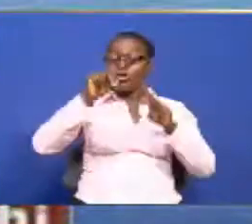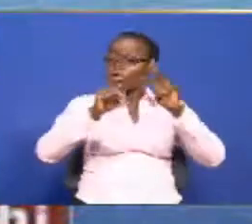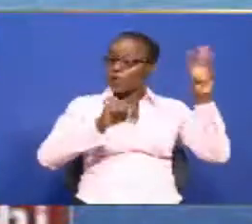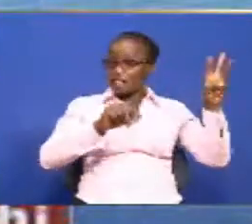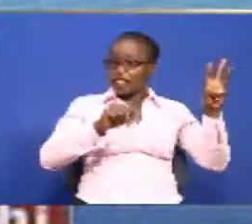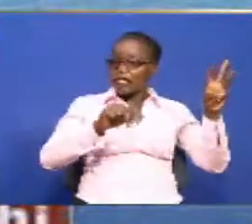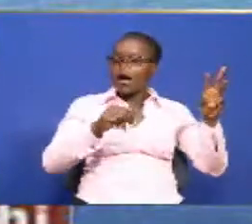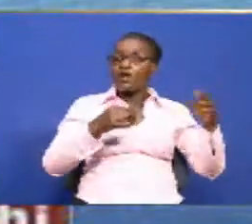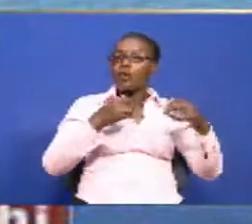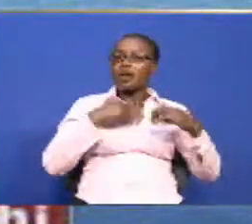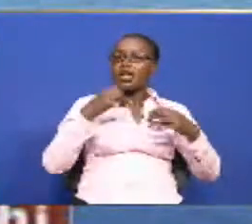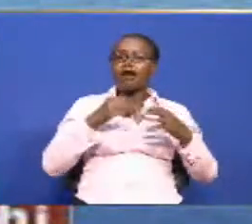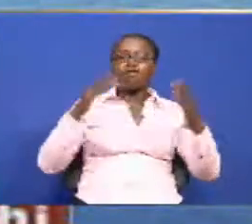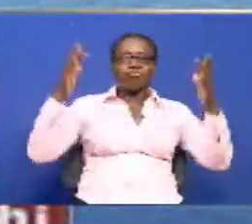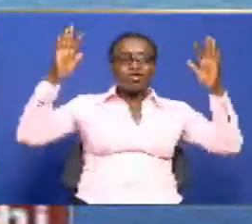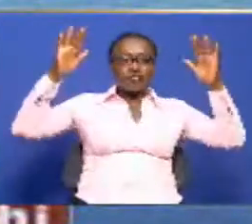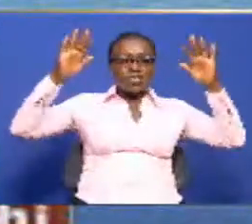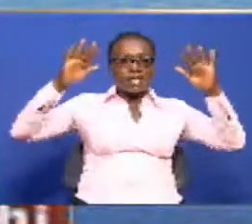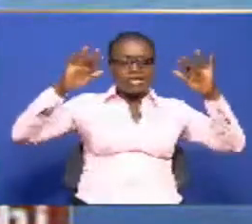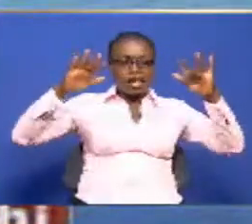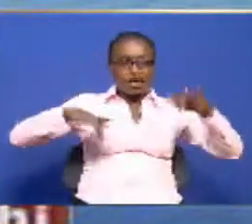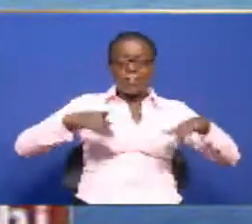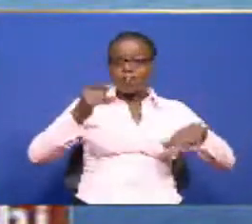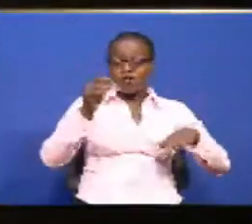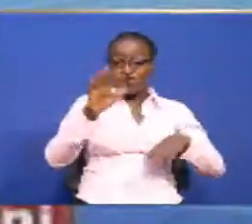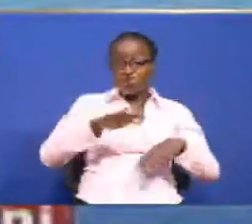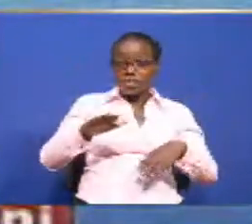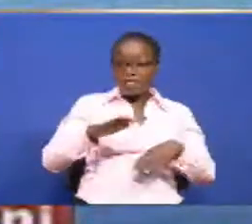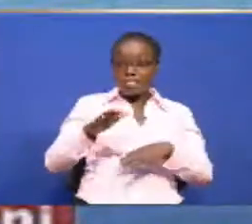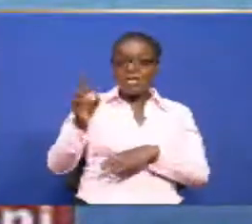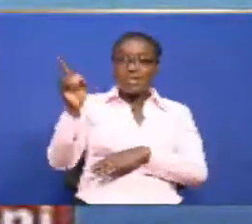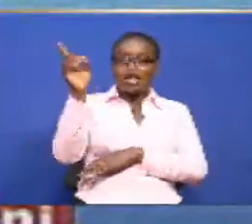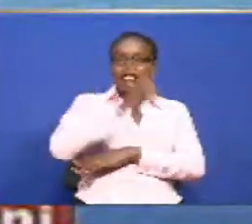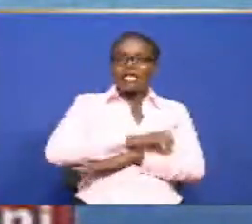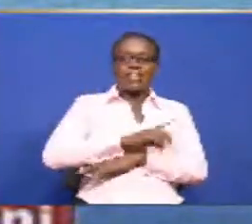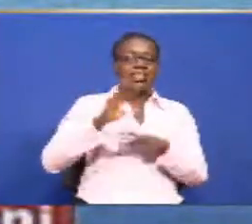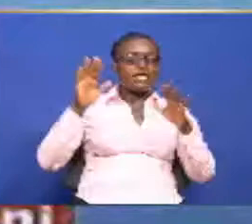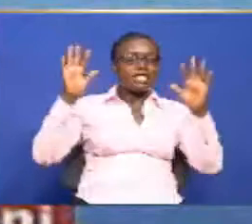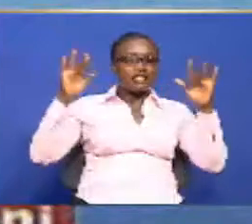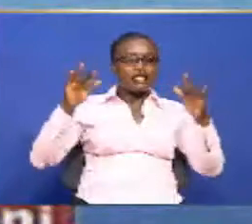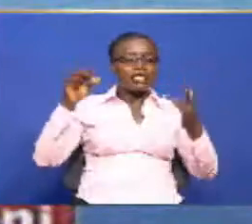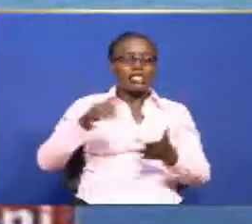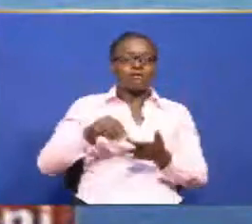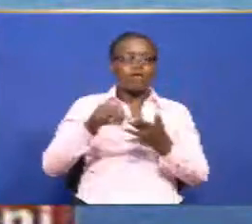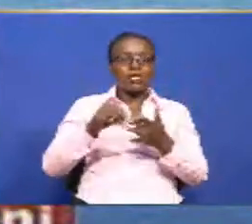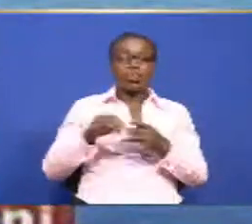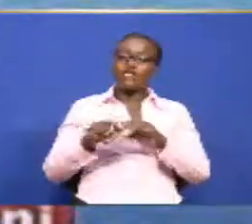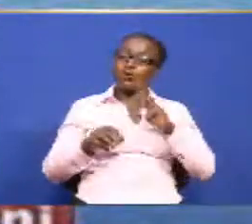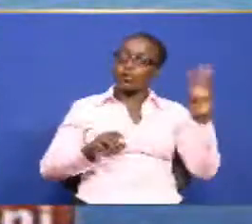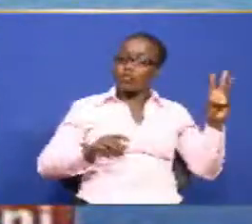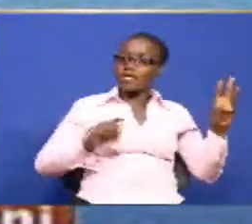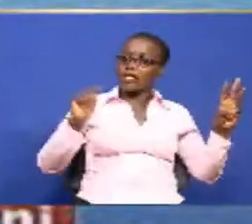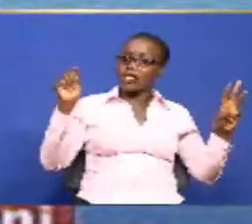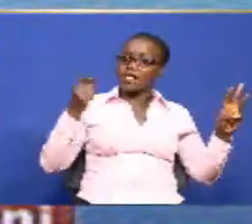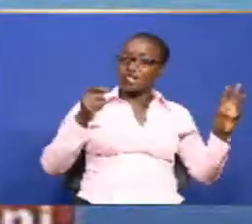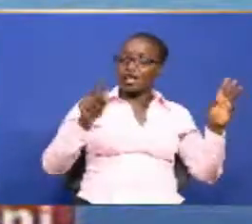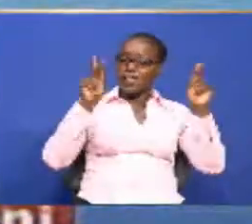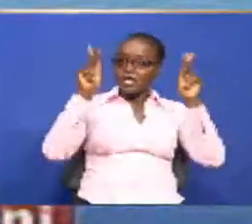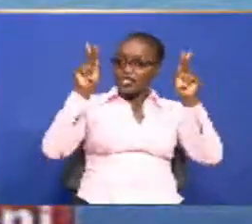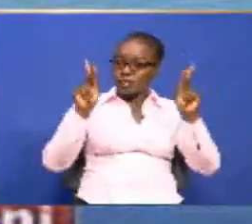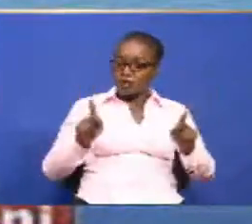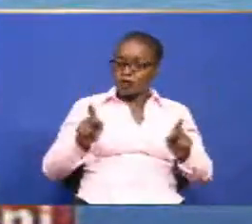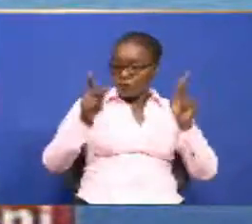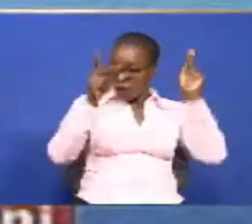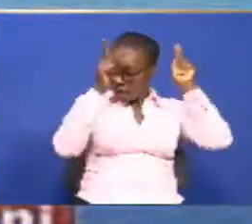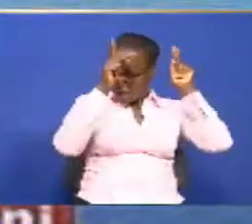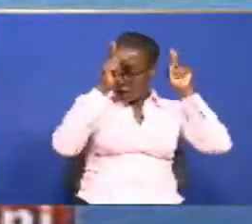tunatarajia mvua kunyesha katika maeneo machache. Mchana utakuwa wenye mvua, hususan katika sehemu za magharibi mwa nchi, sehemu za Kisumu,